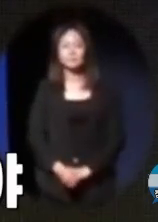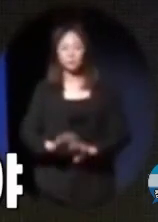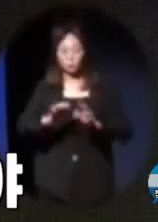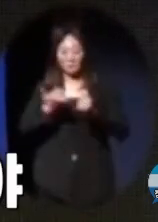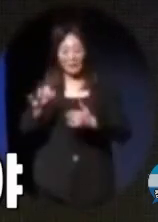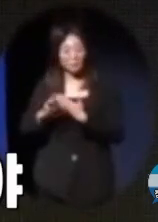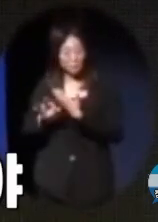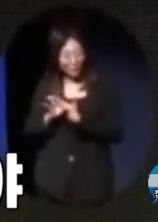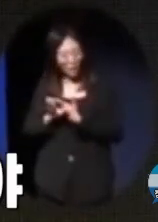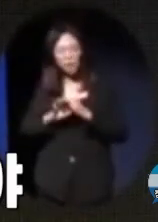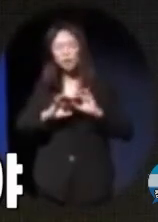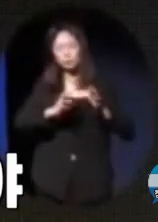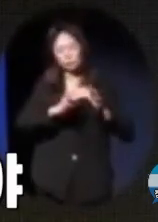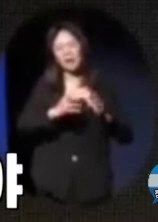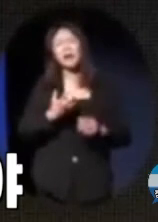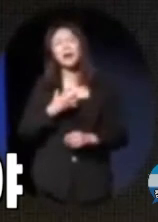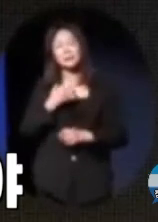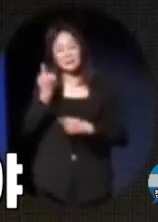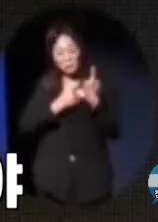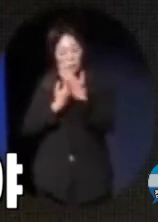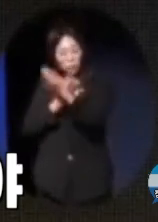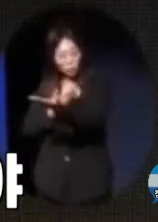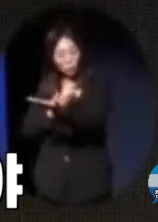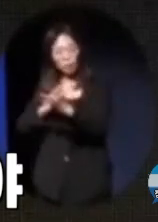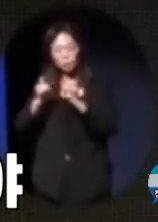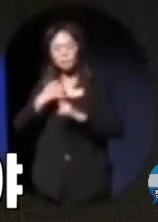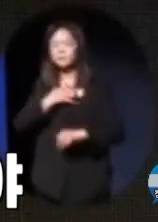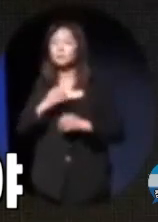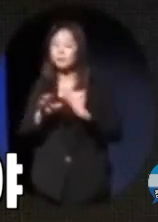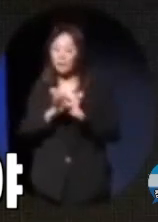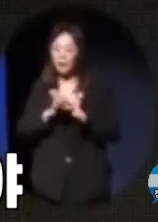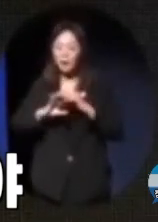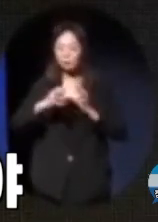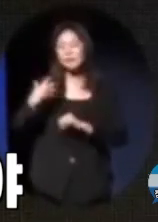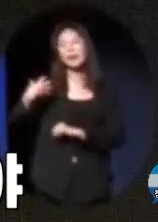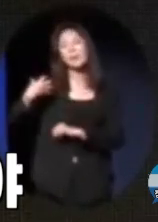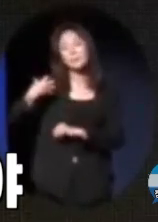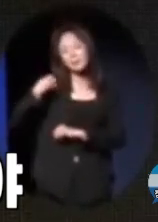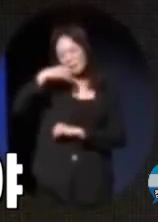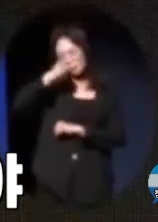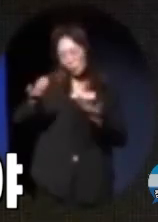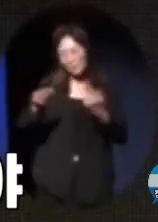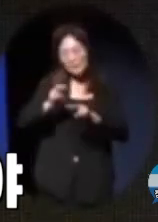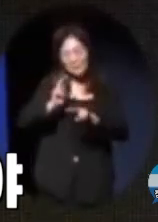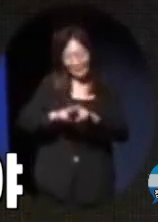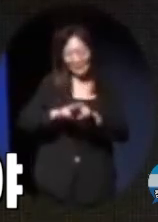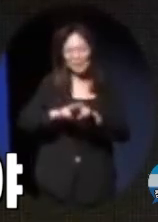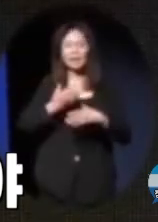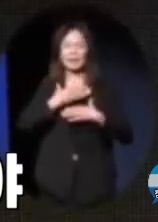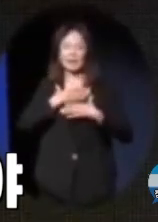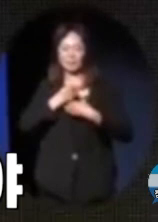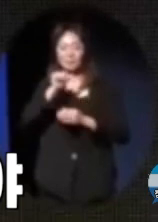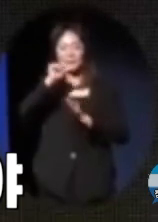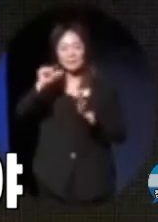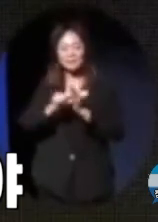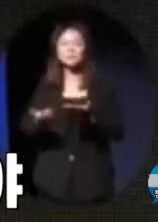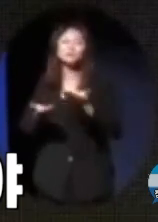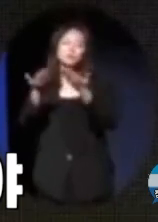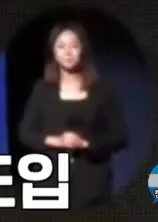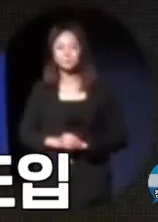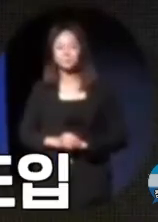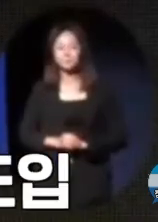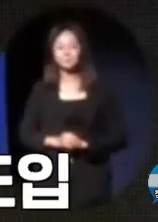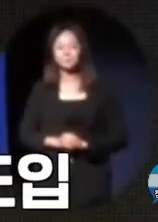아프면 국가가 치료하고 국민이 불안하면 국가가 좋은 일자리와 편안한 삶을 제공해야